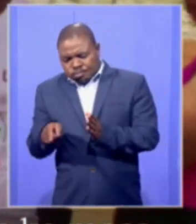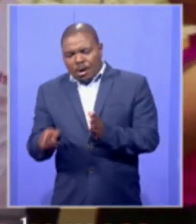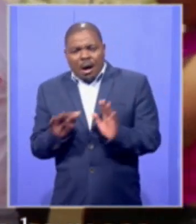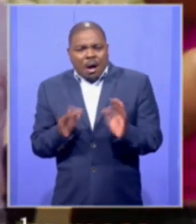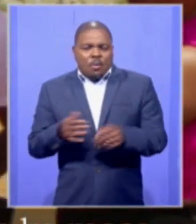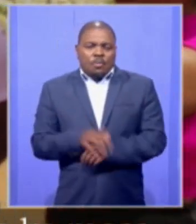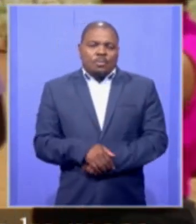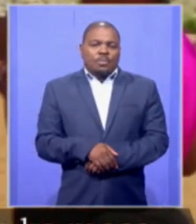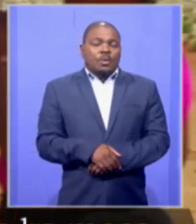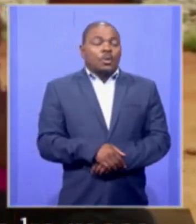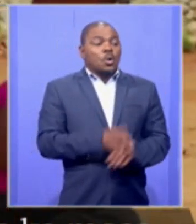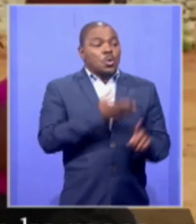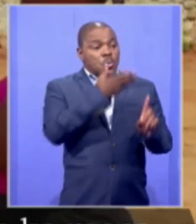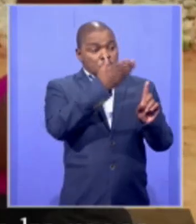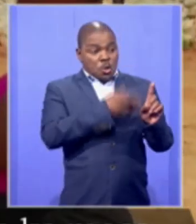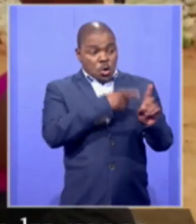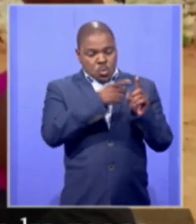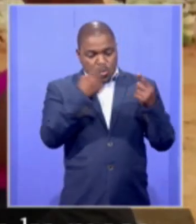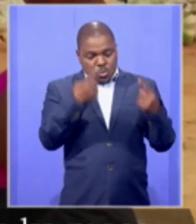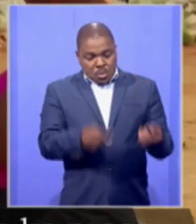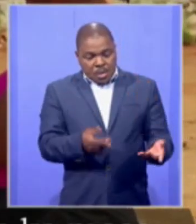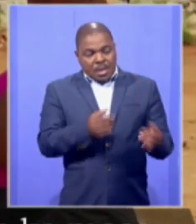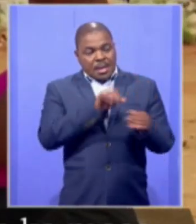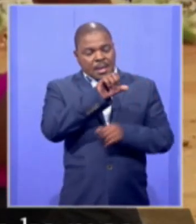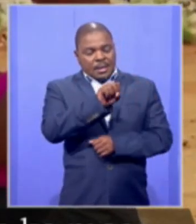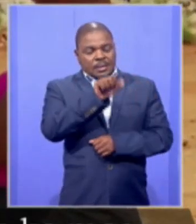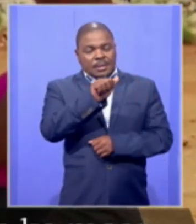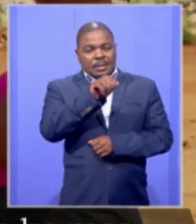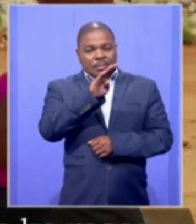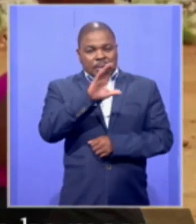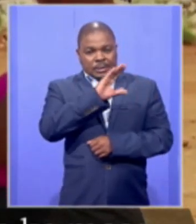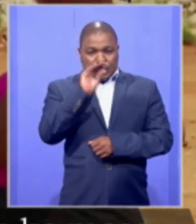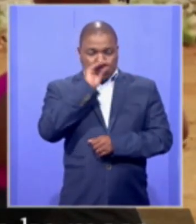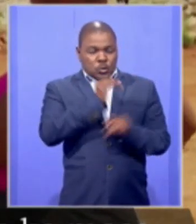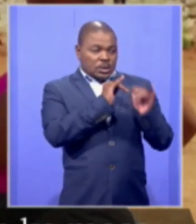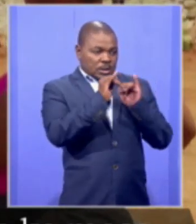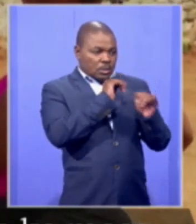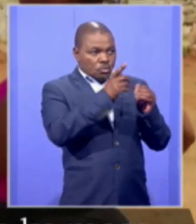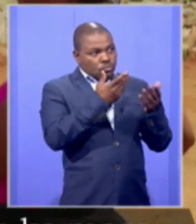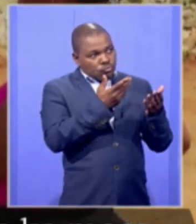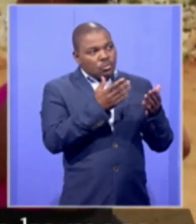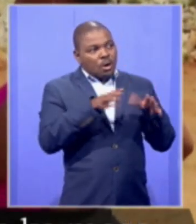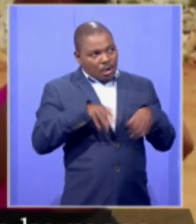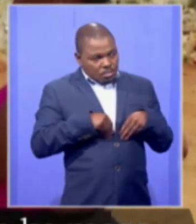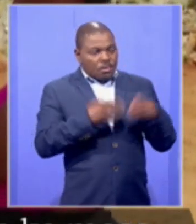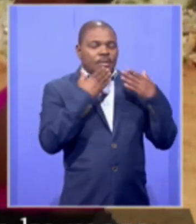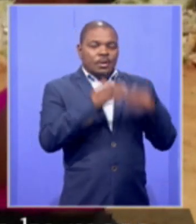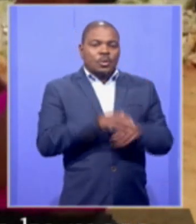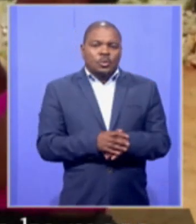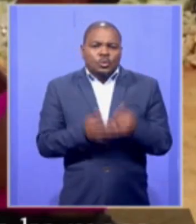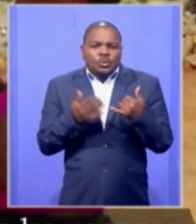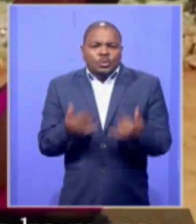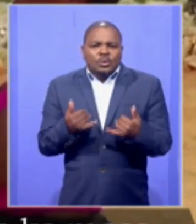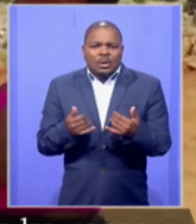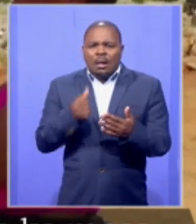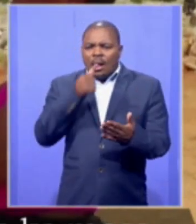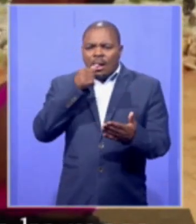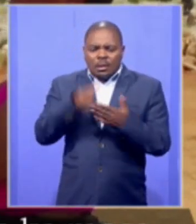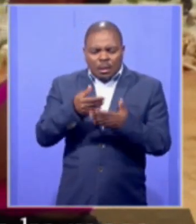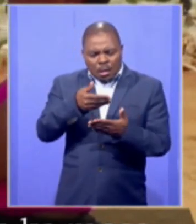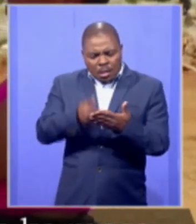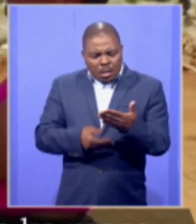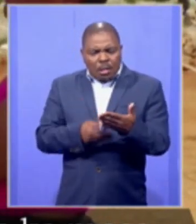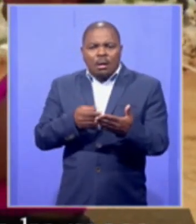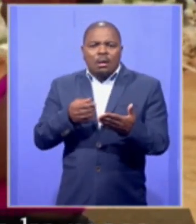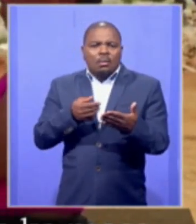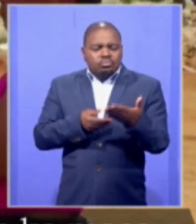thata fana le rona mo gompieno mo SABC News a re simolole fela ka ntlha ya gore go na le lekwalo le le tswileng go sa le gale mo kgantileng gore kgang